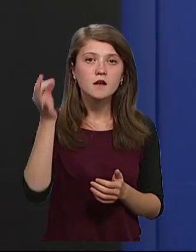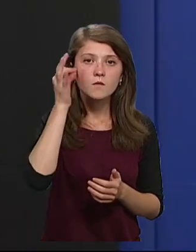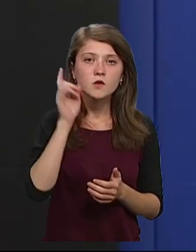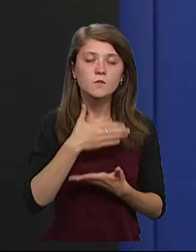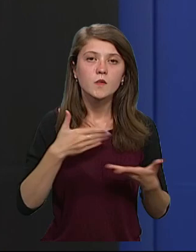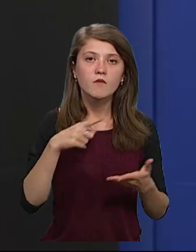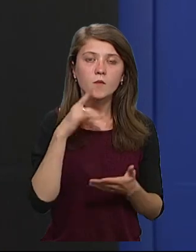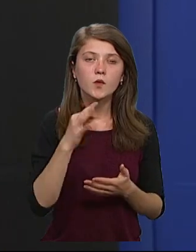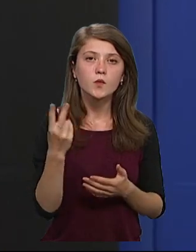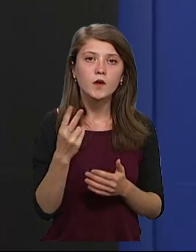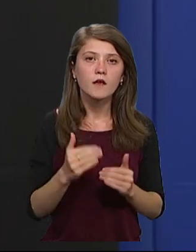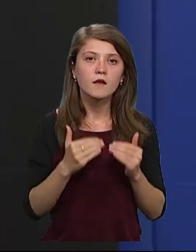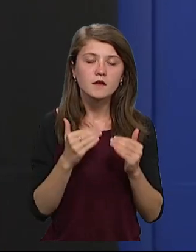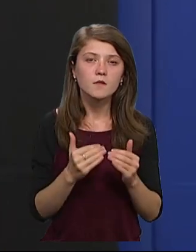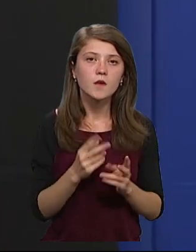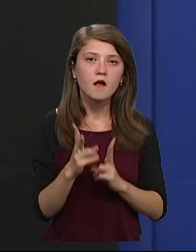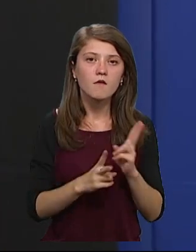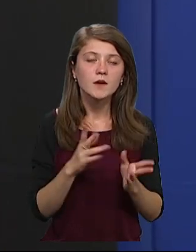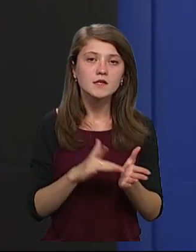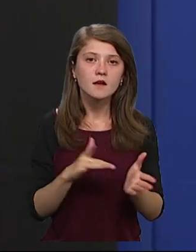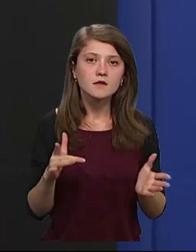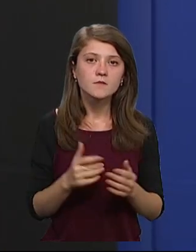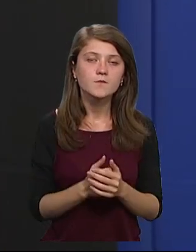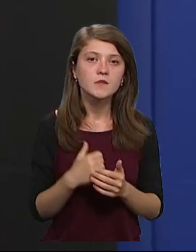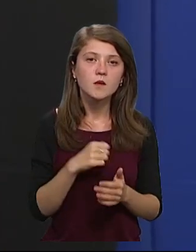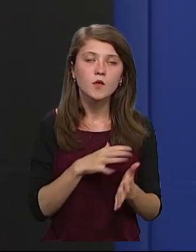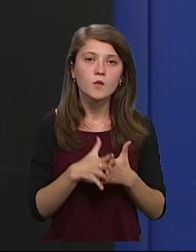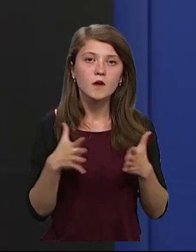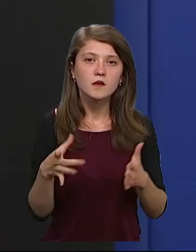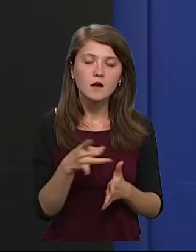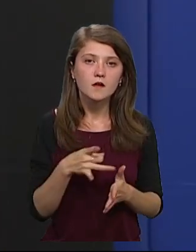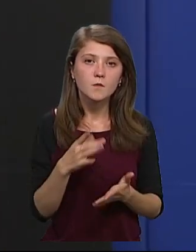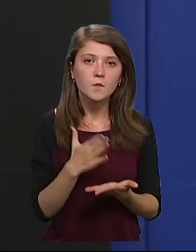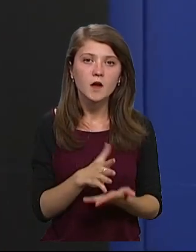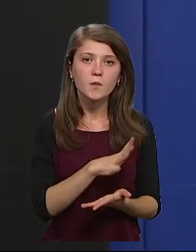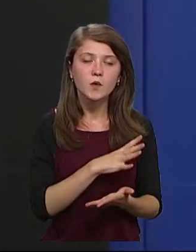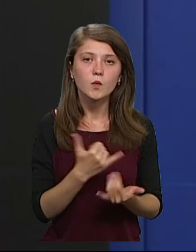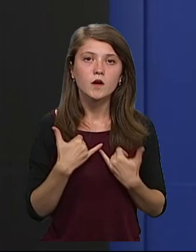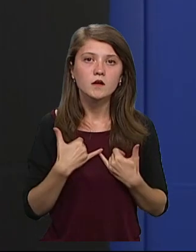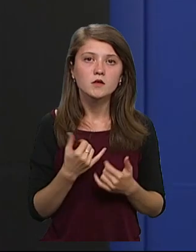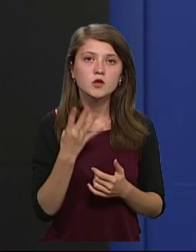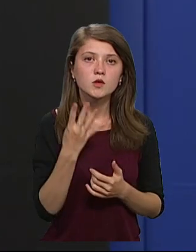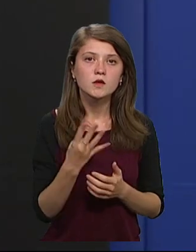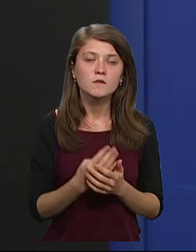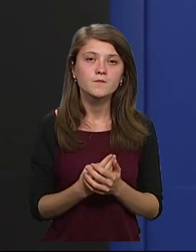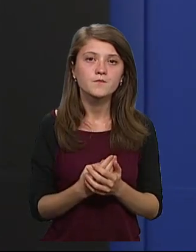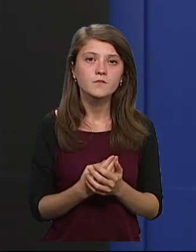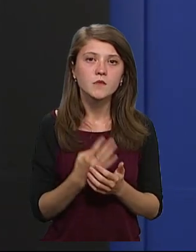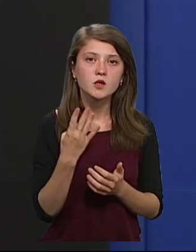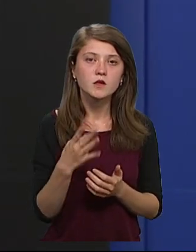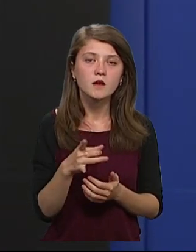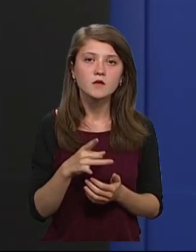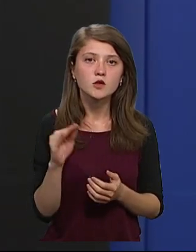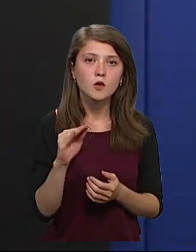ми говорили про другий етап реформи децентралізації, саме укрупнення районів. Тобто має бути у нас 4 стати, точніше 4